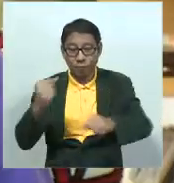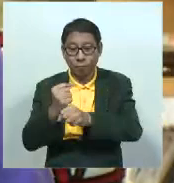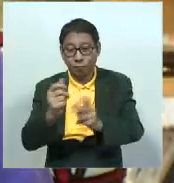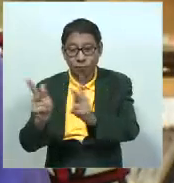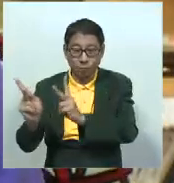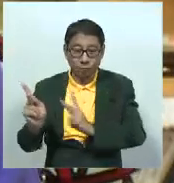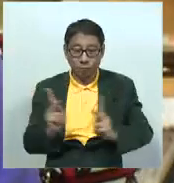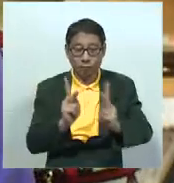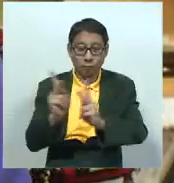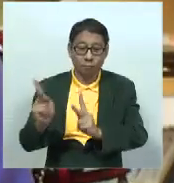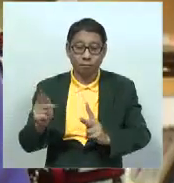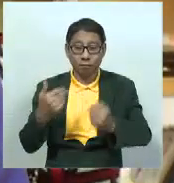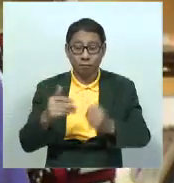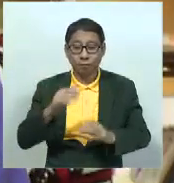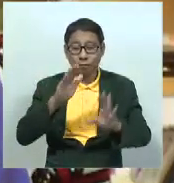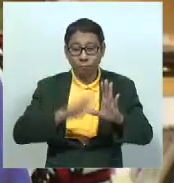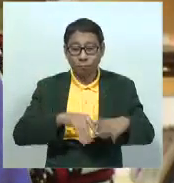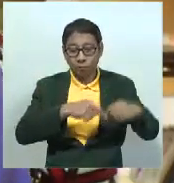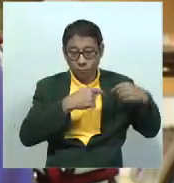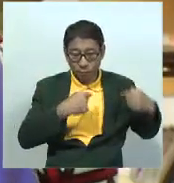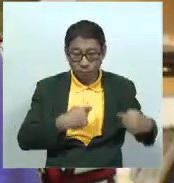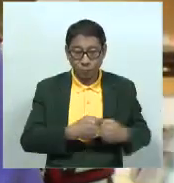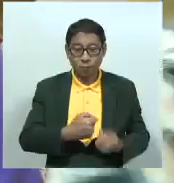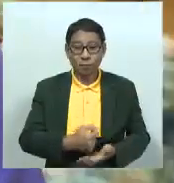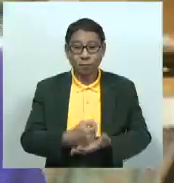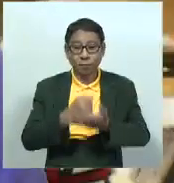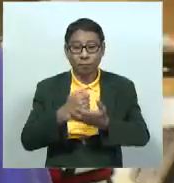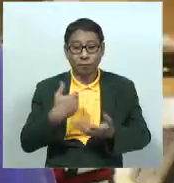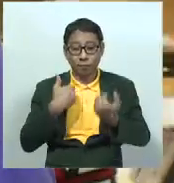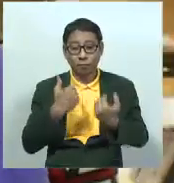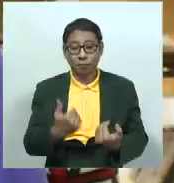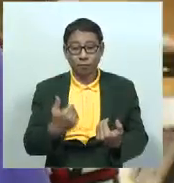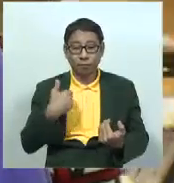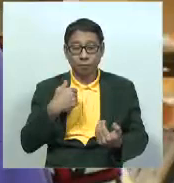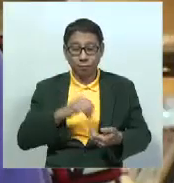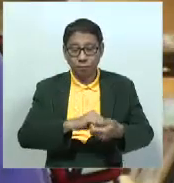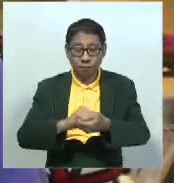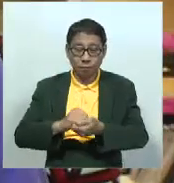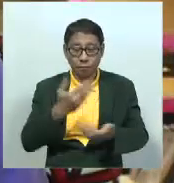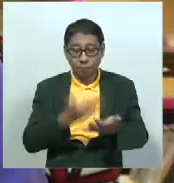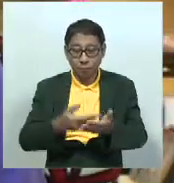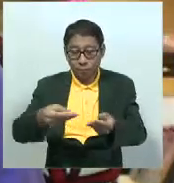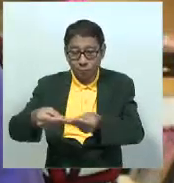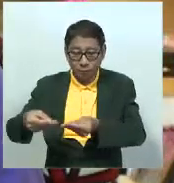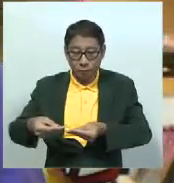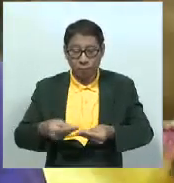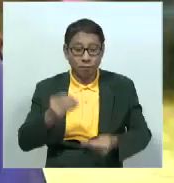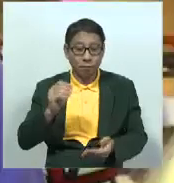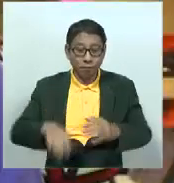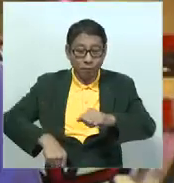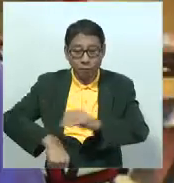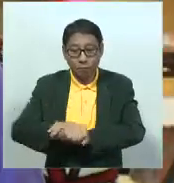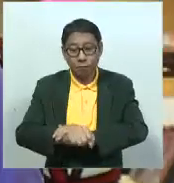กรรมโดยบางท่านก็สมัครเป็นจิตอาสานะคะบางท่านก็ร่วมกันบริจาคลูกบอล